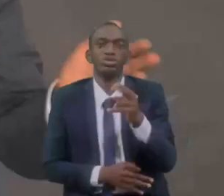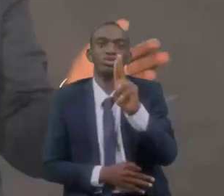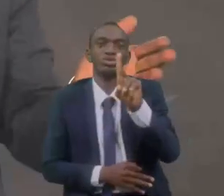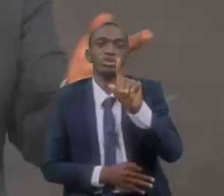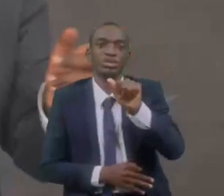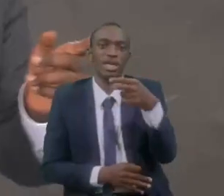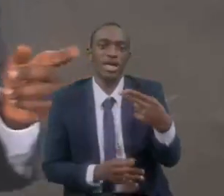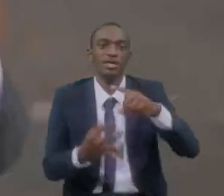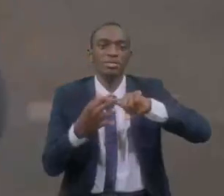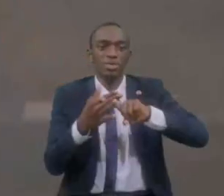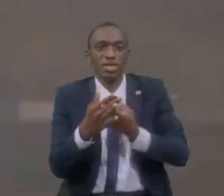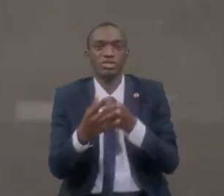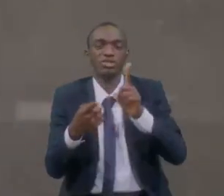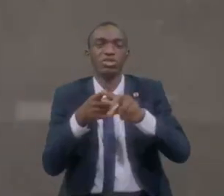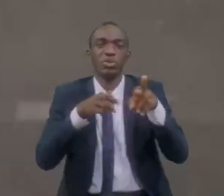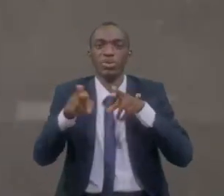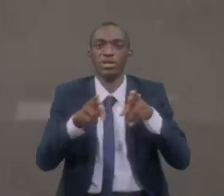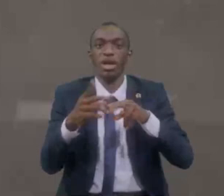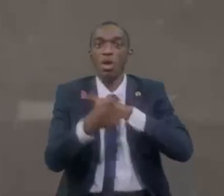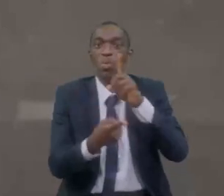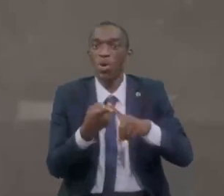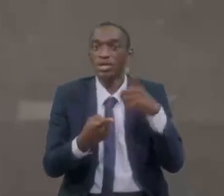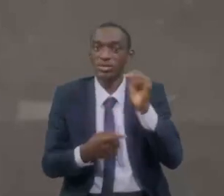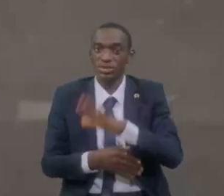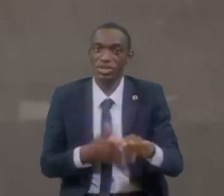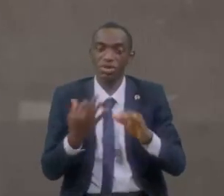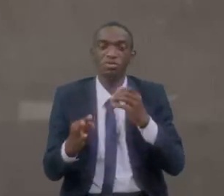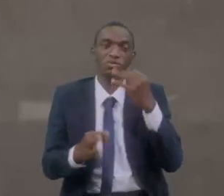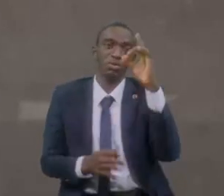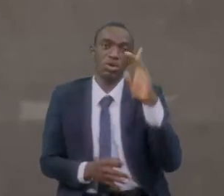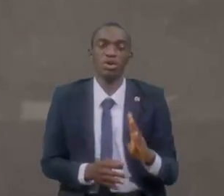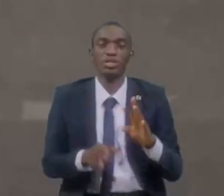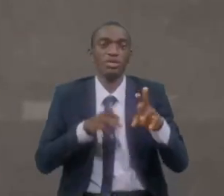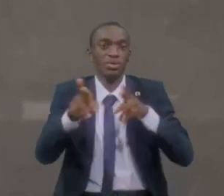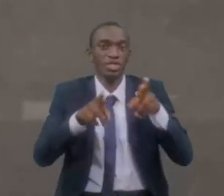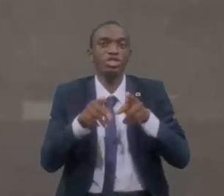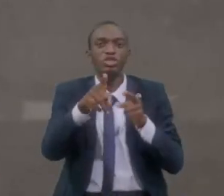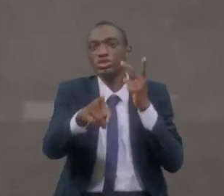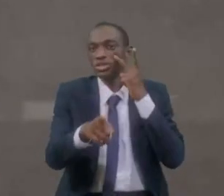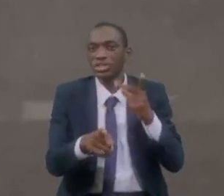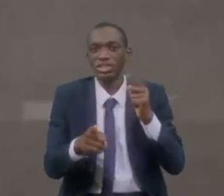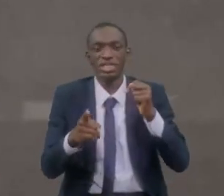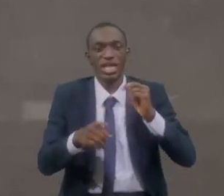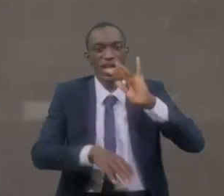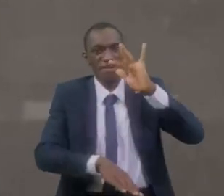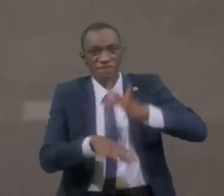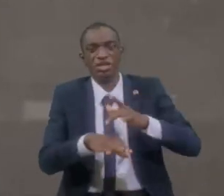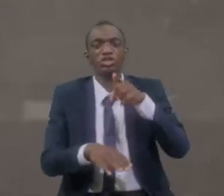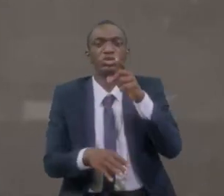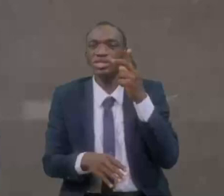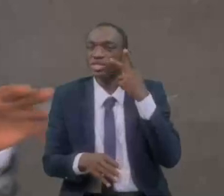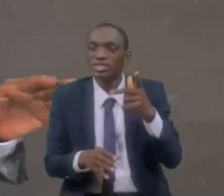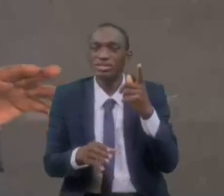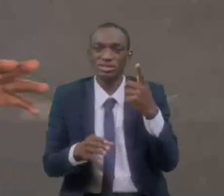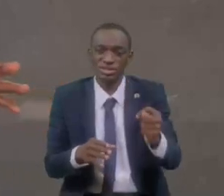Et quand un enfant de Dieu règne, vous voyez l'effet, vous voyez la marque, vous voyez ce que ça